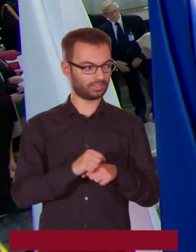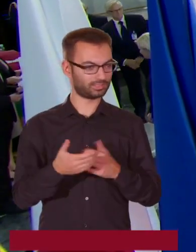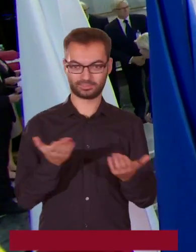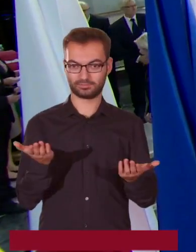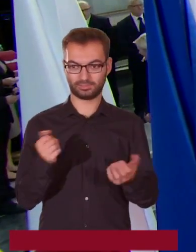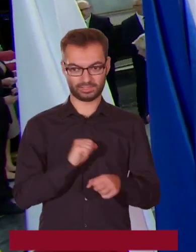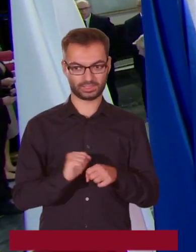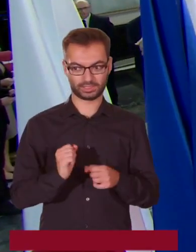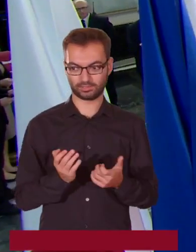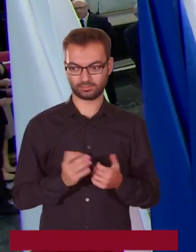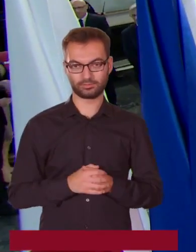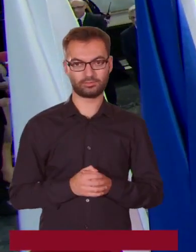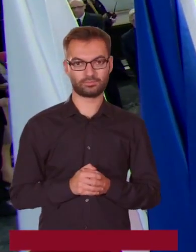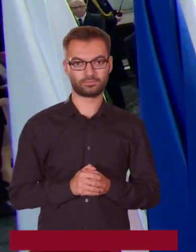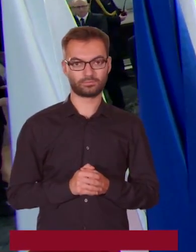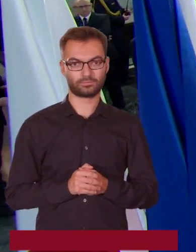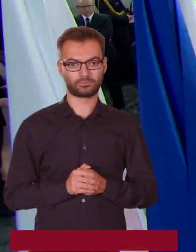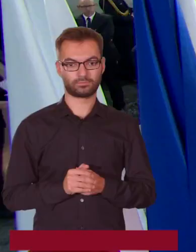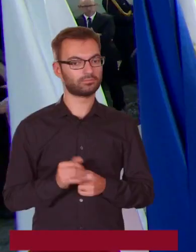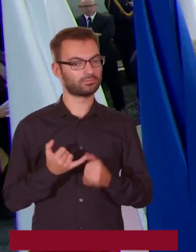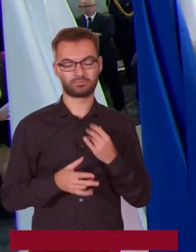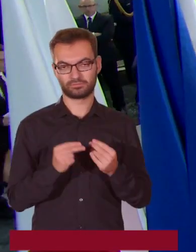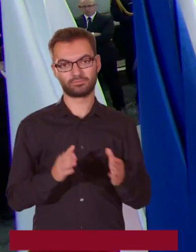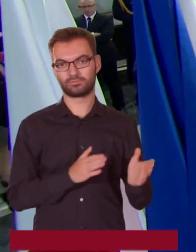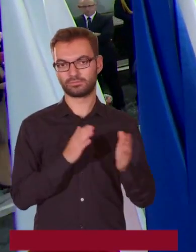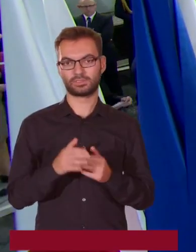To w takiej sytuacji poproszę pana Marka Jakubiaka.